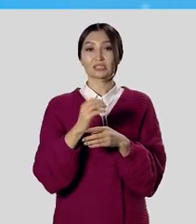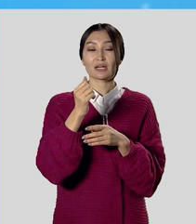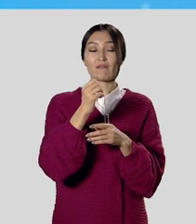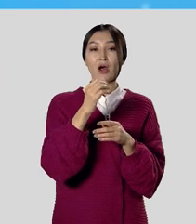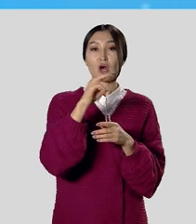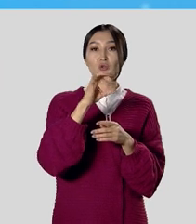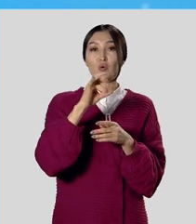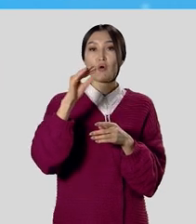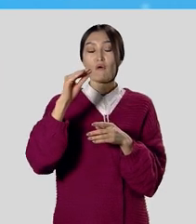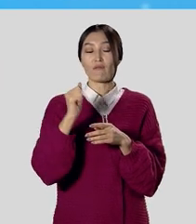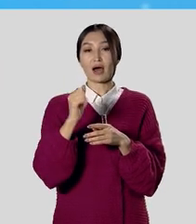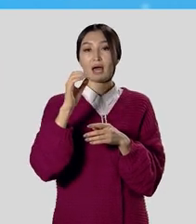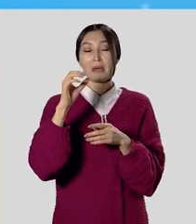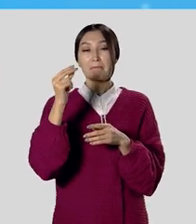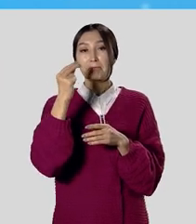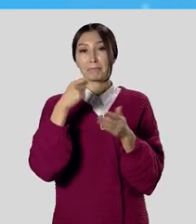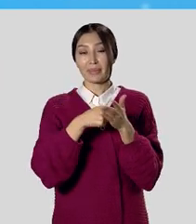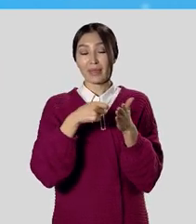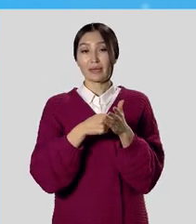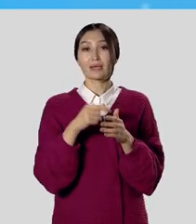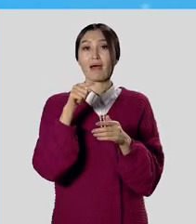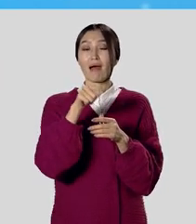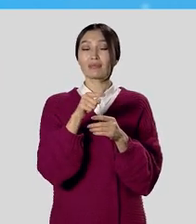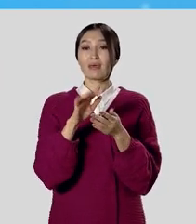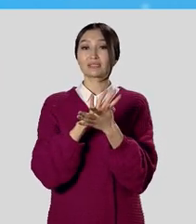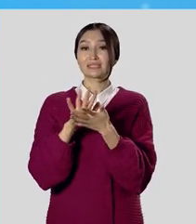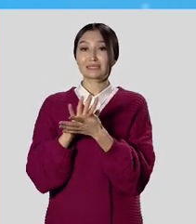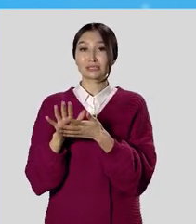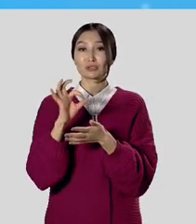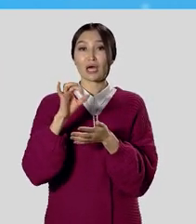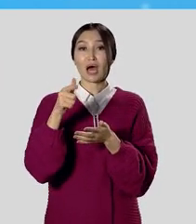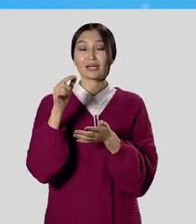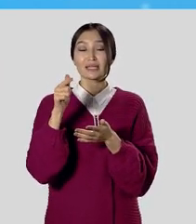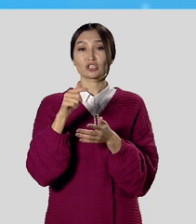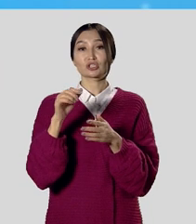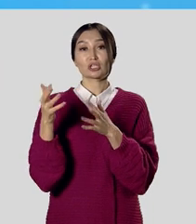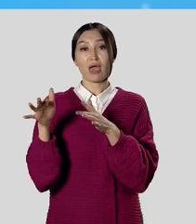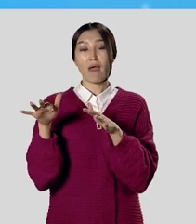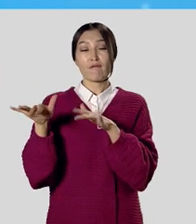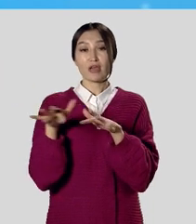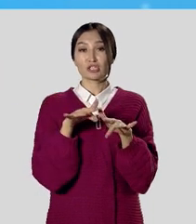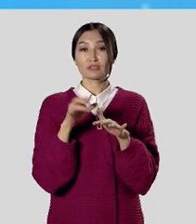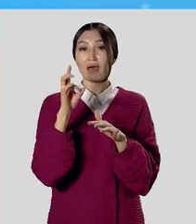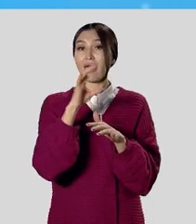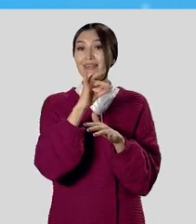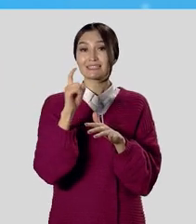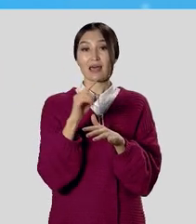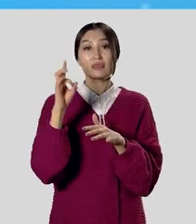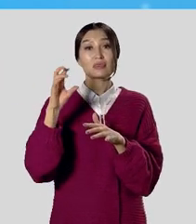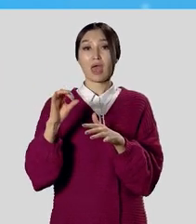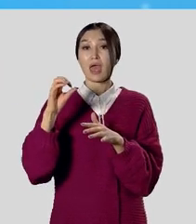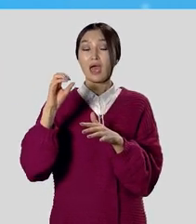и «трофа» – «пища», «питание». Они синтезируют органические вещества из